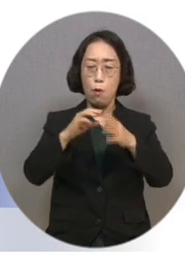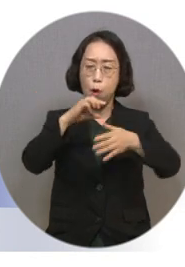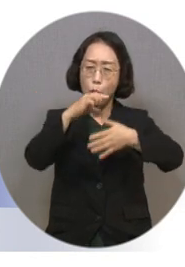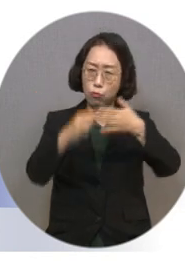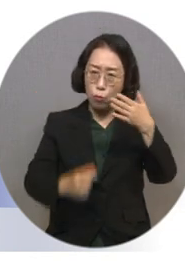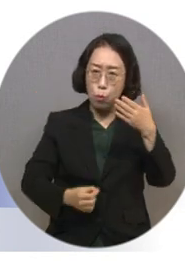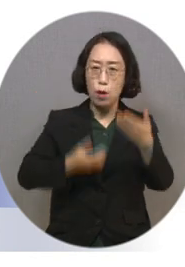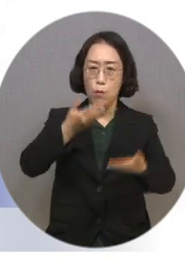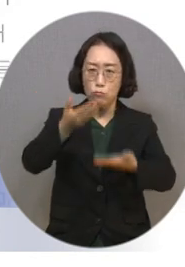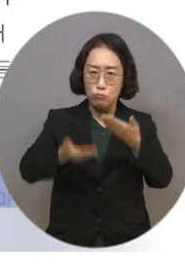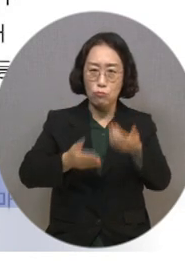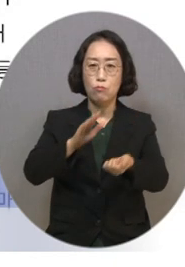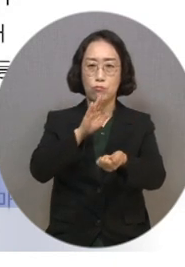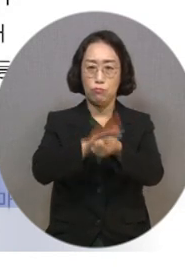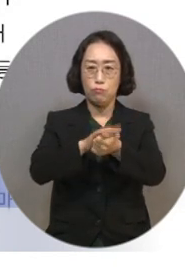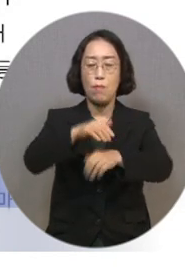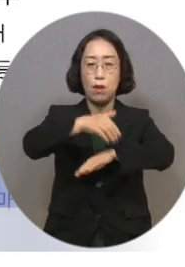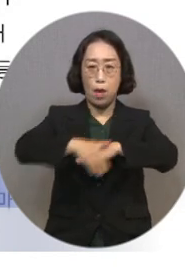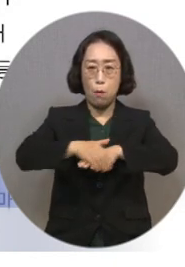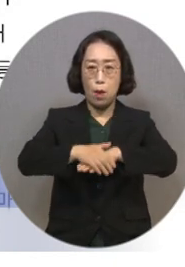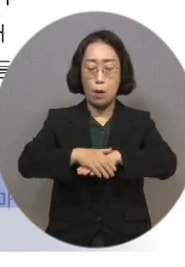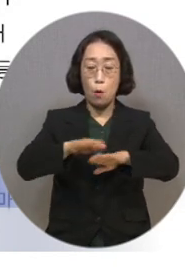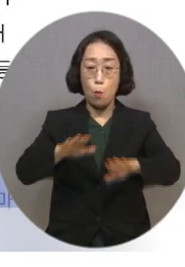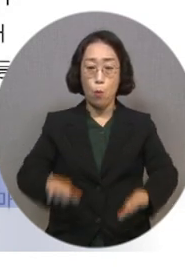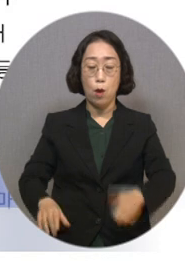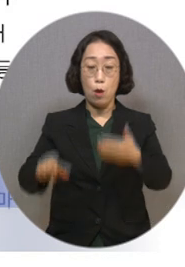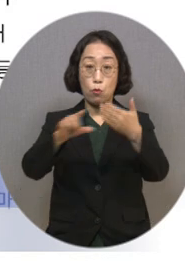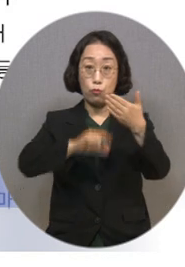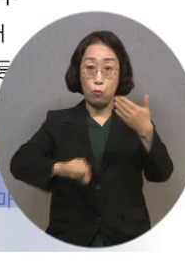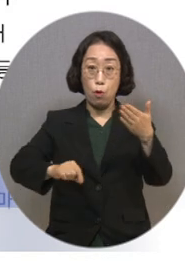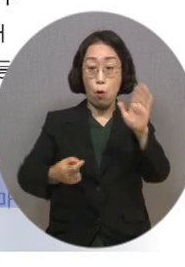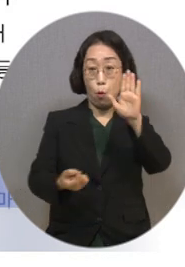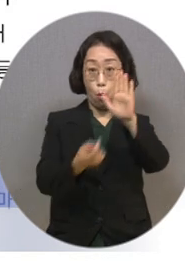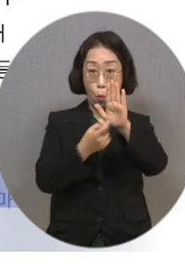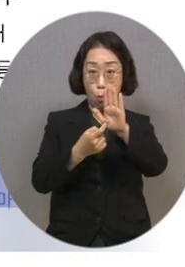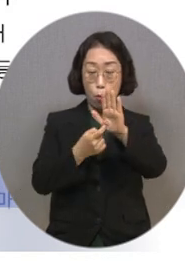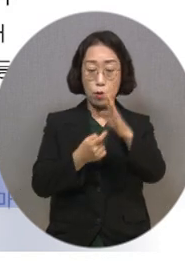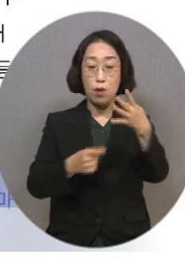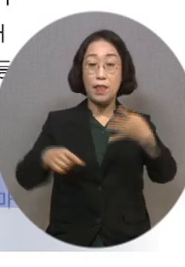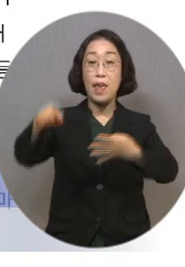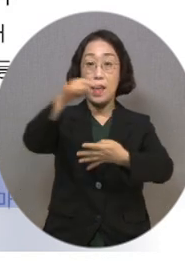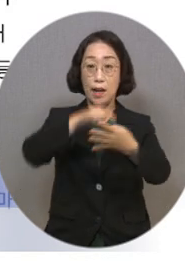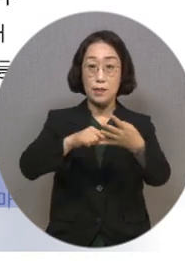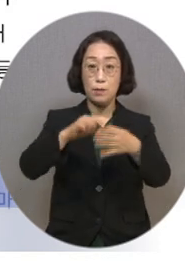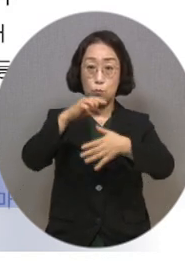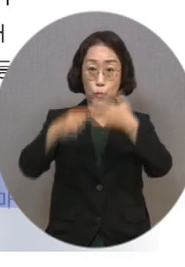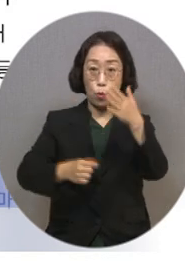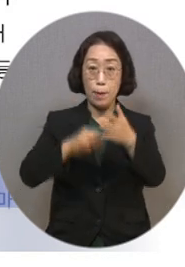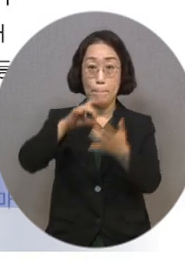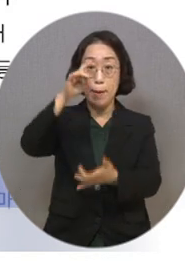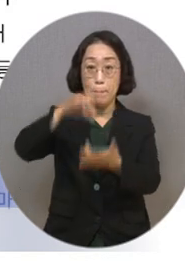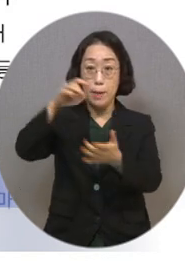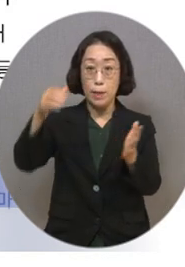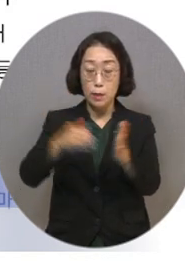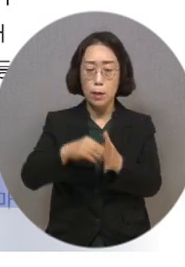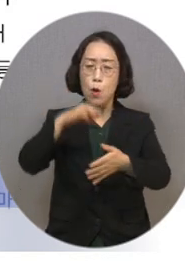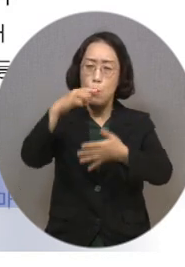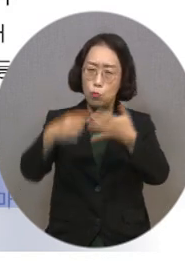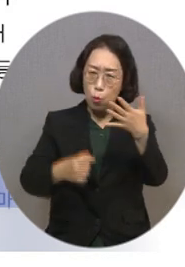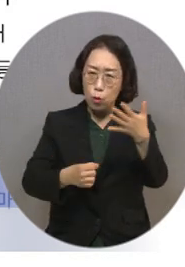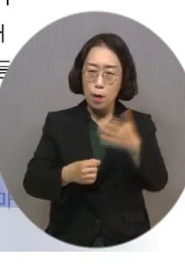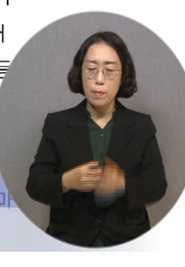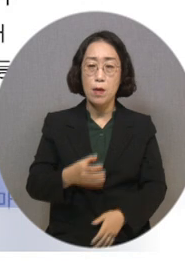제공할 계획입니다 올해는 지난 9월 공모를 통해 네개 프로그램이 선정됐고 이들 프로그램은